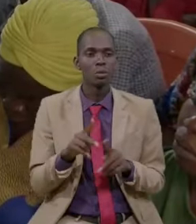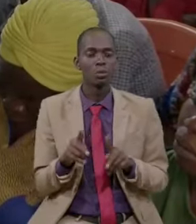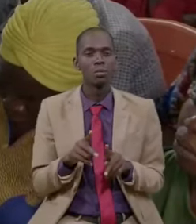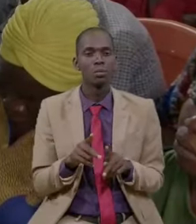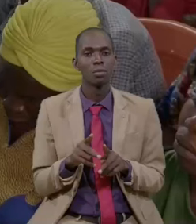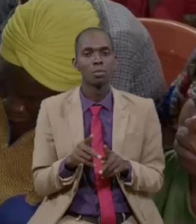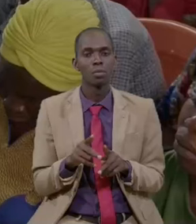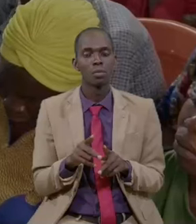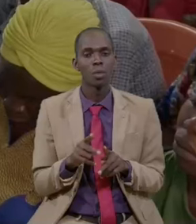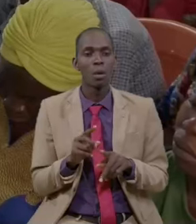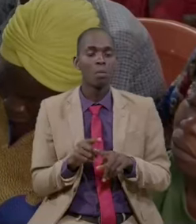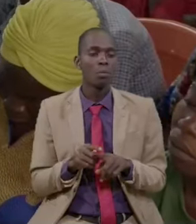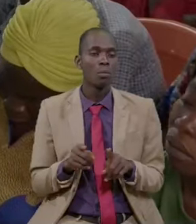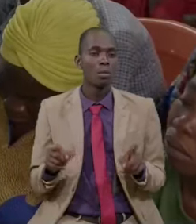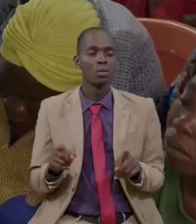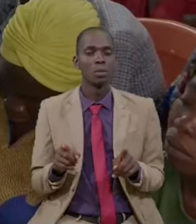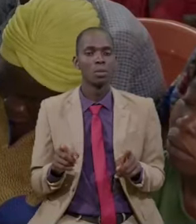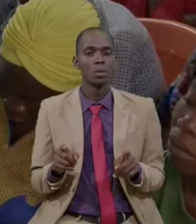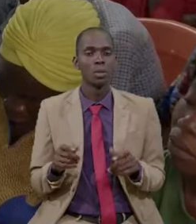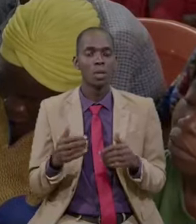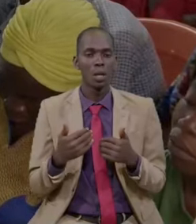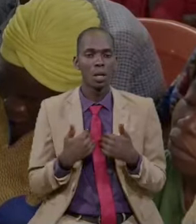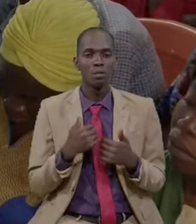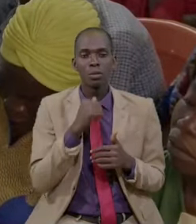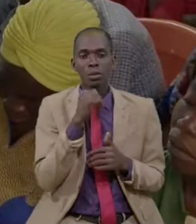mais car quelques-uns ne connaissent pas Dieu,